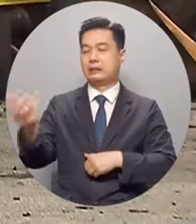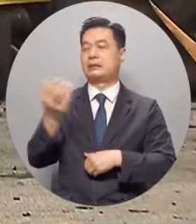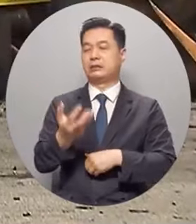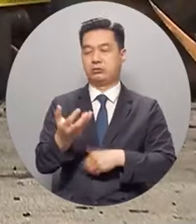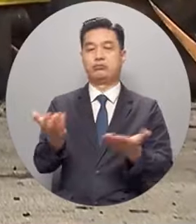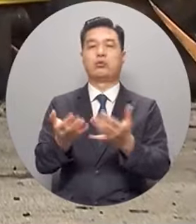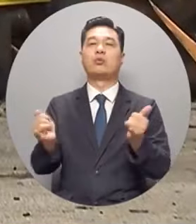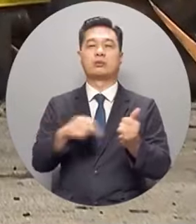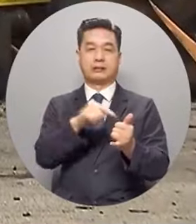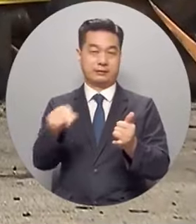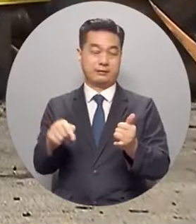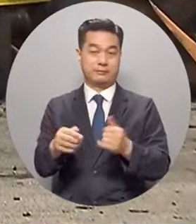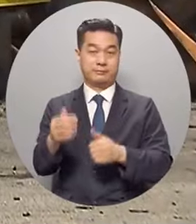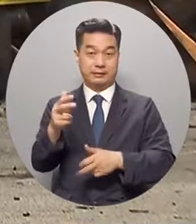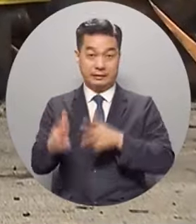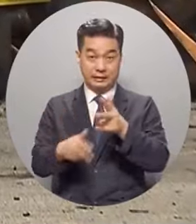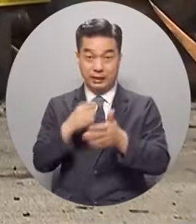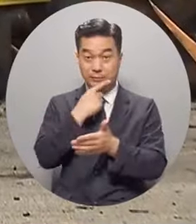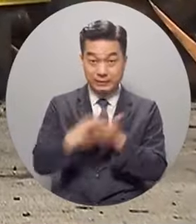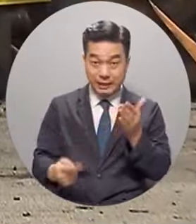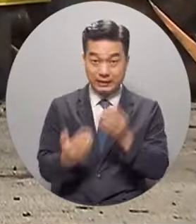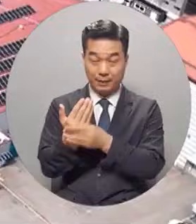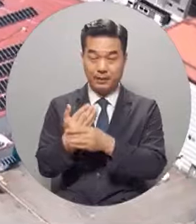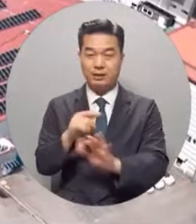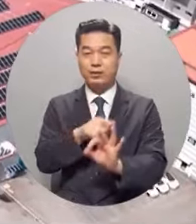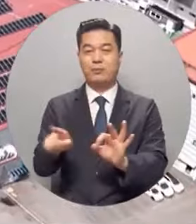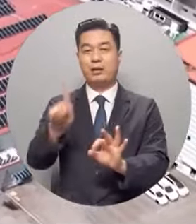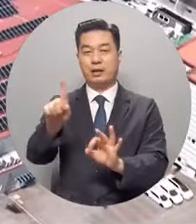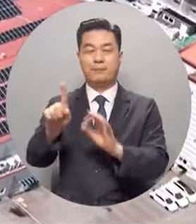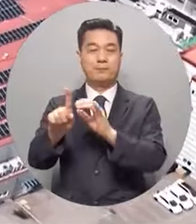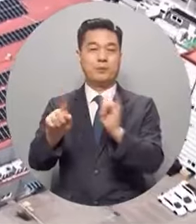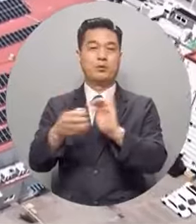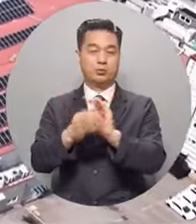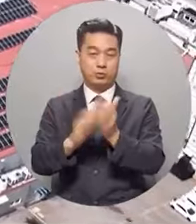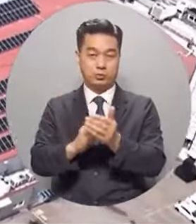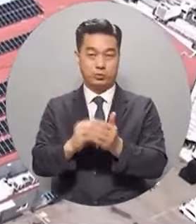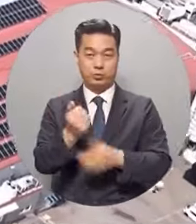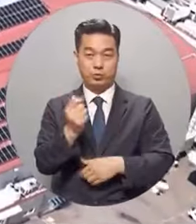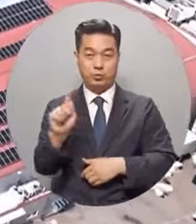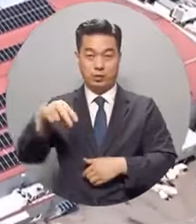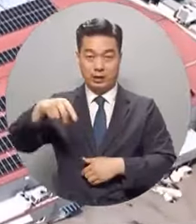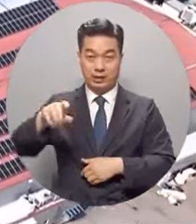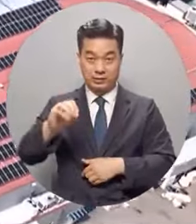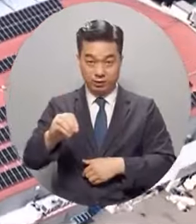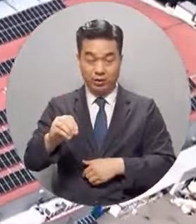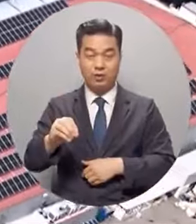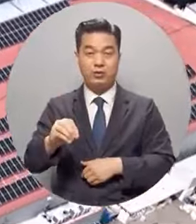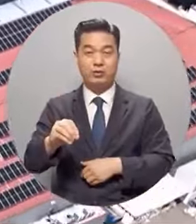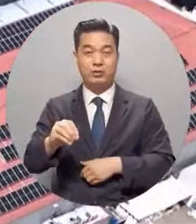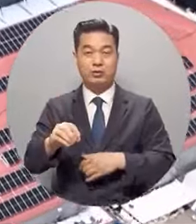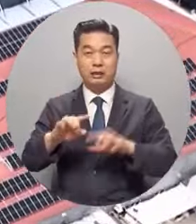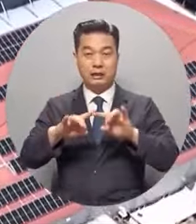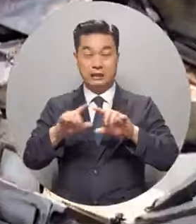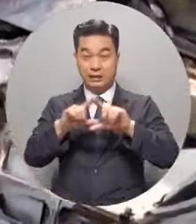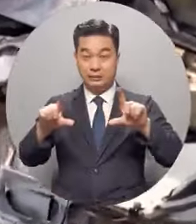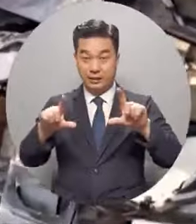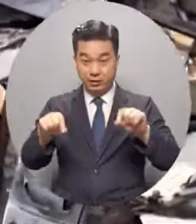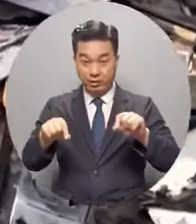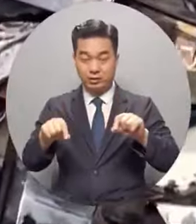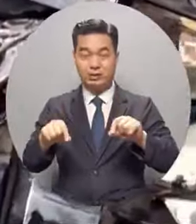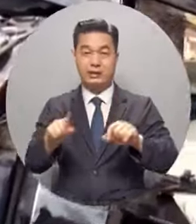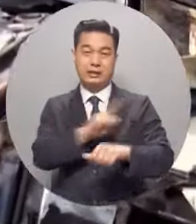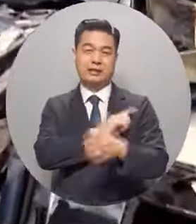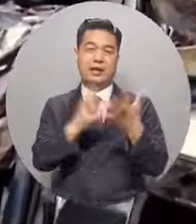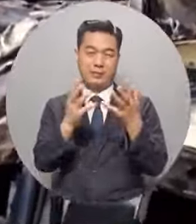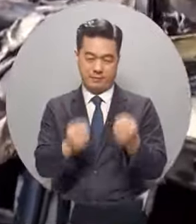이주노동자였습니다. 산재사망 10명 중 1명꼴입니다. 화성 배터리 제조공장 화재는 단일 사고로는 가장 많은